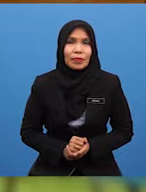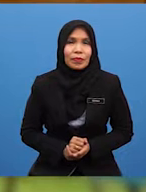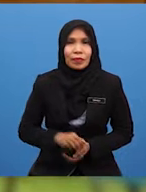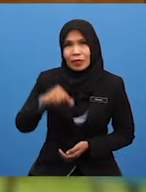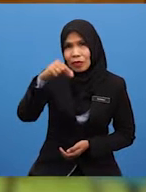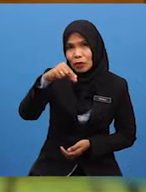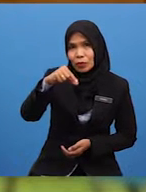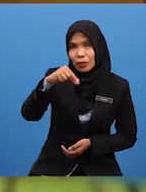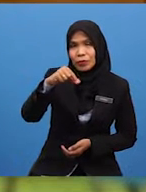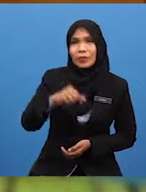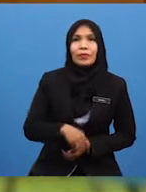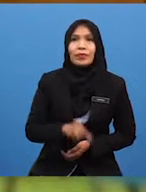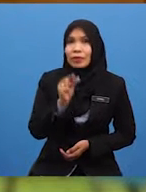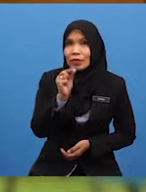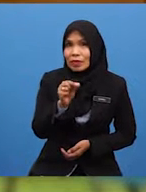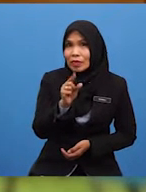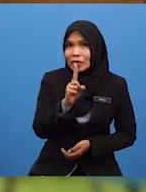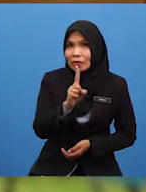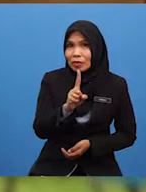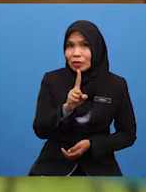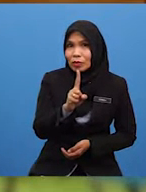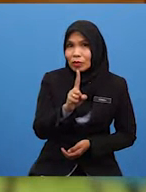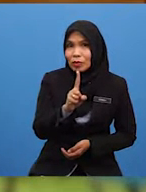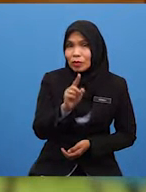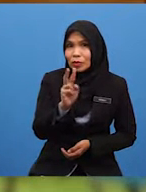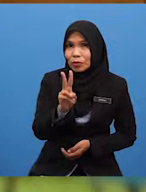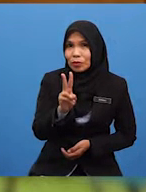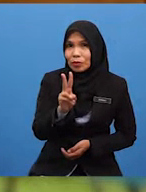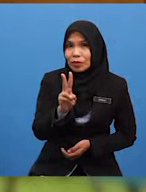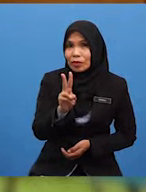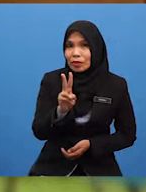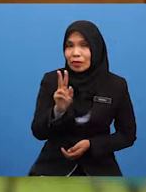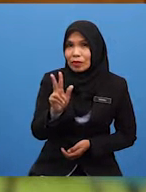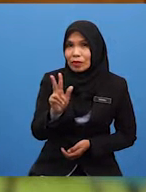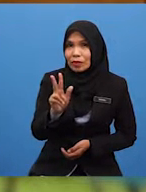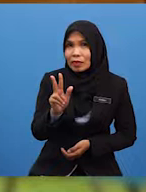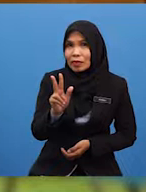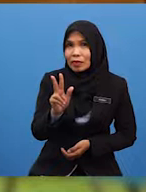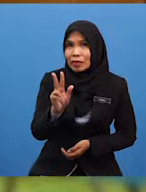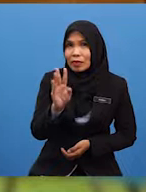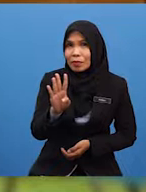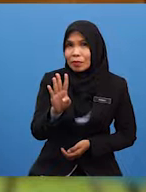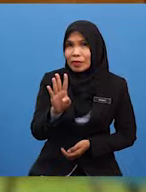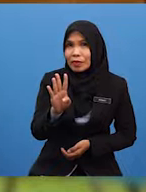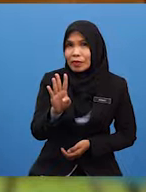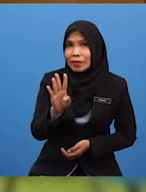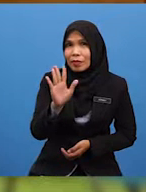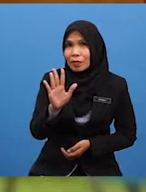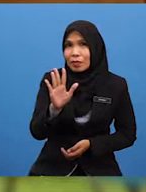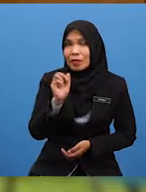Q titik 1, 2, 3, 4,